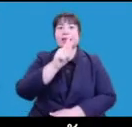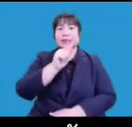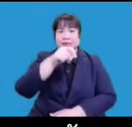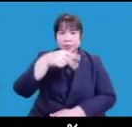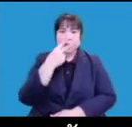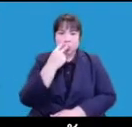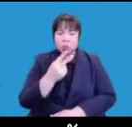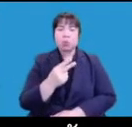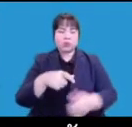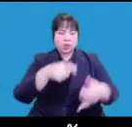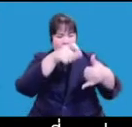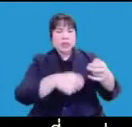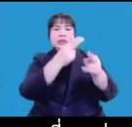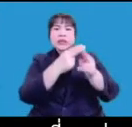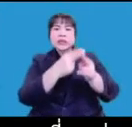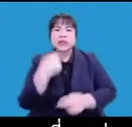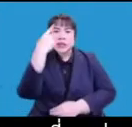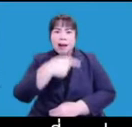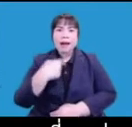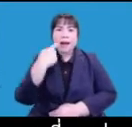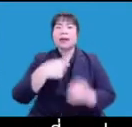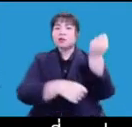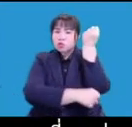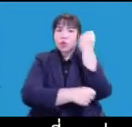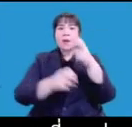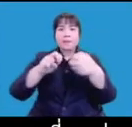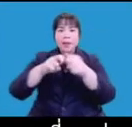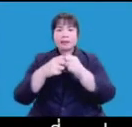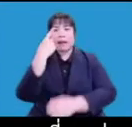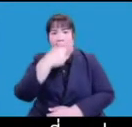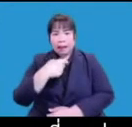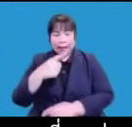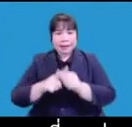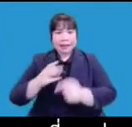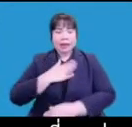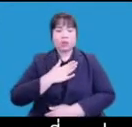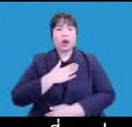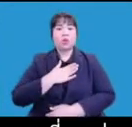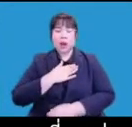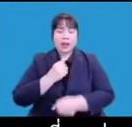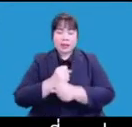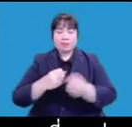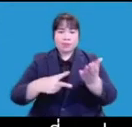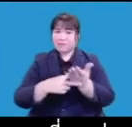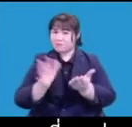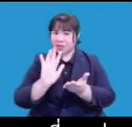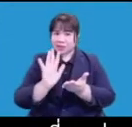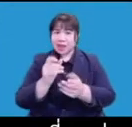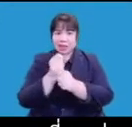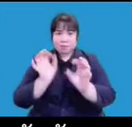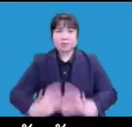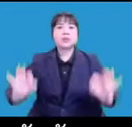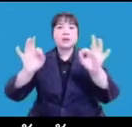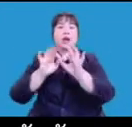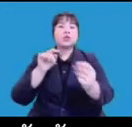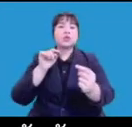นคนจนอยู่ที่ไหนแล้วปัญหาของเขาคืออะไรแต่ของพวกเราเนี่ยไม่ใช่แค่นี้นะครับสิ่งสำคัญสุดของการทำ TP Map คือเ